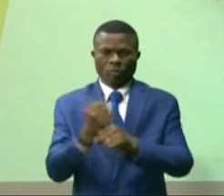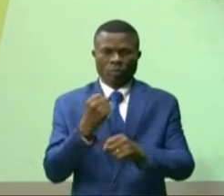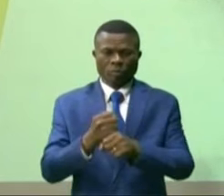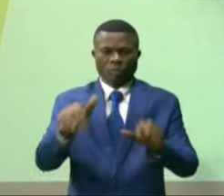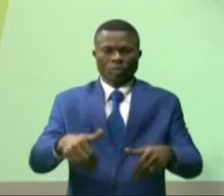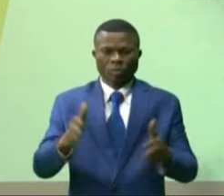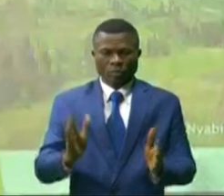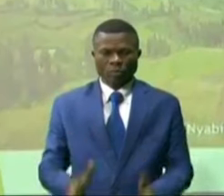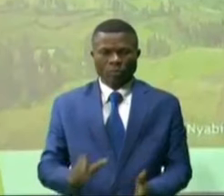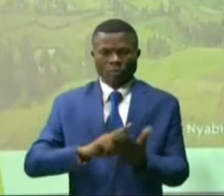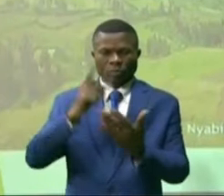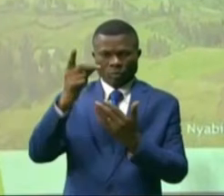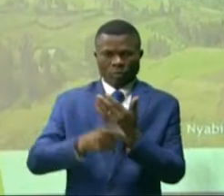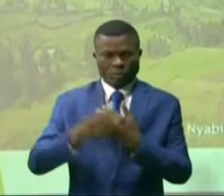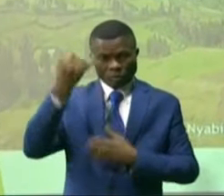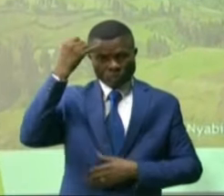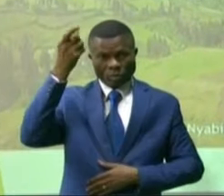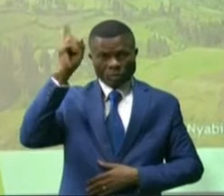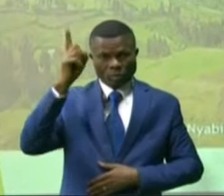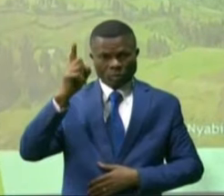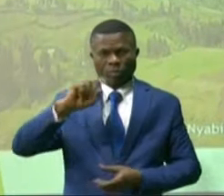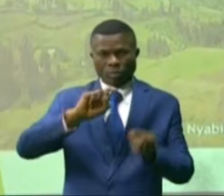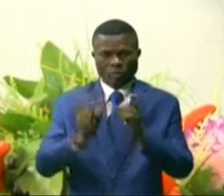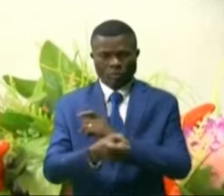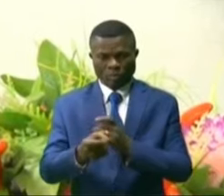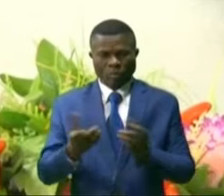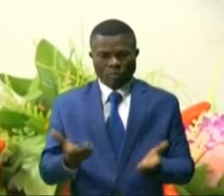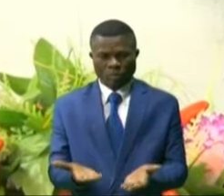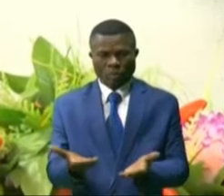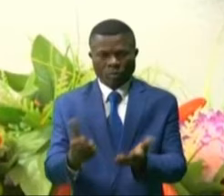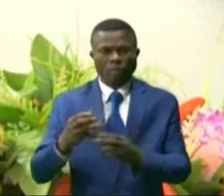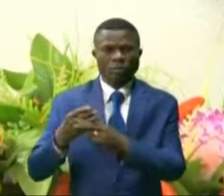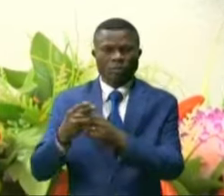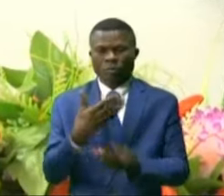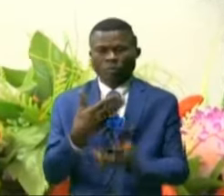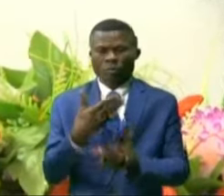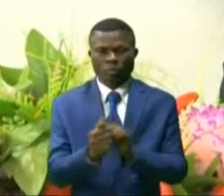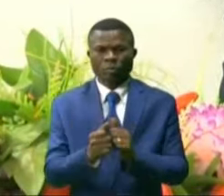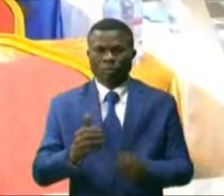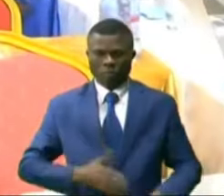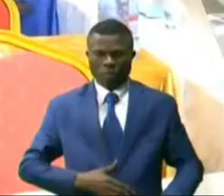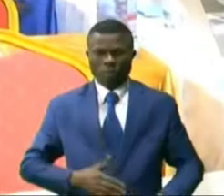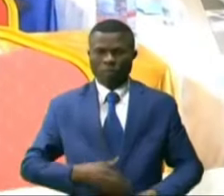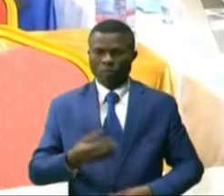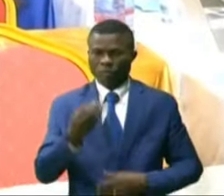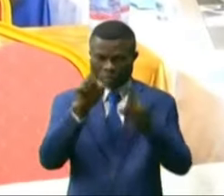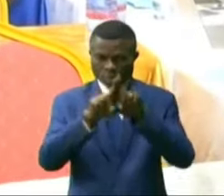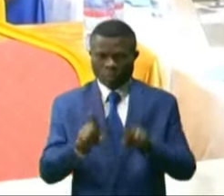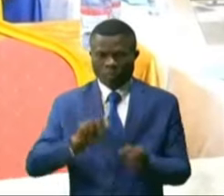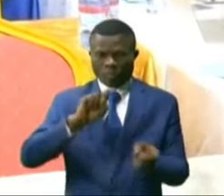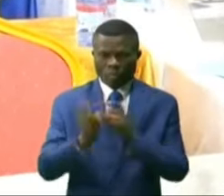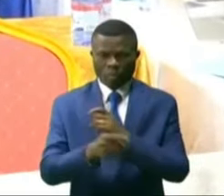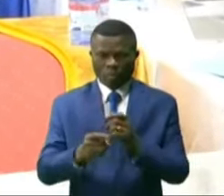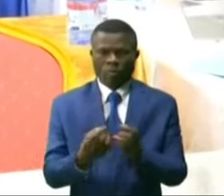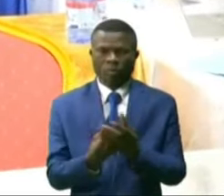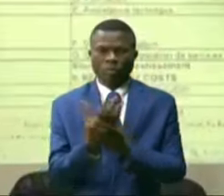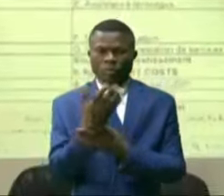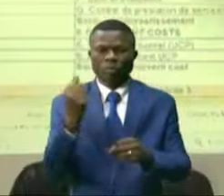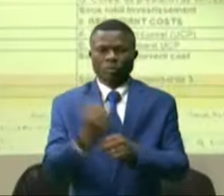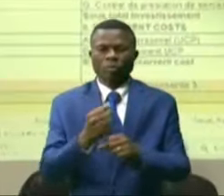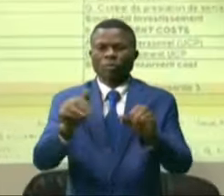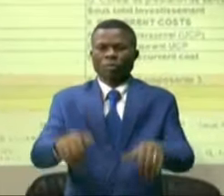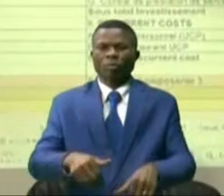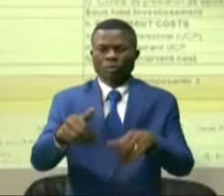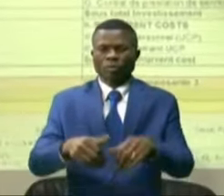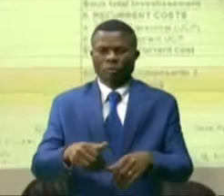agricole. Projet qui vise à améliorer durablement la sécurité alimentaire, mais aussi améliorer la productivité